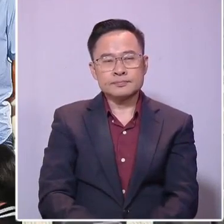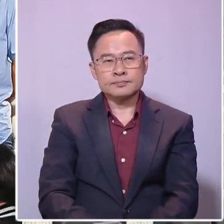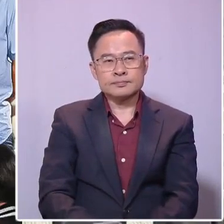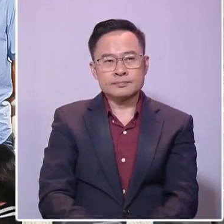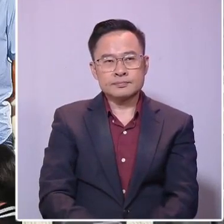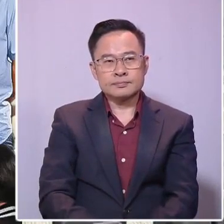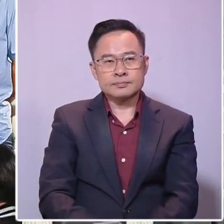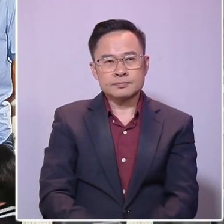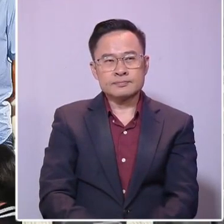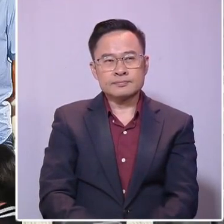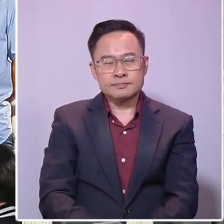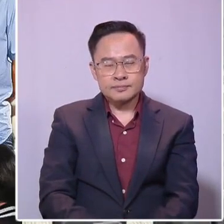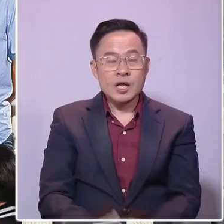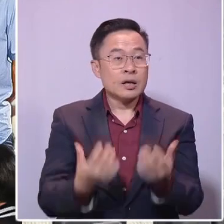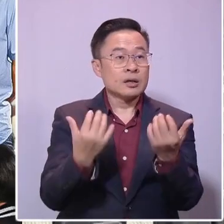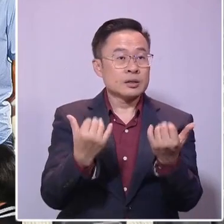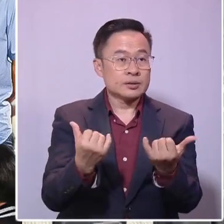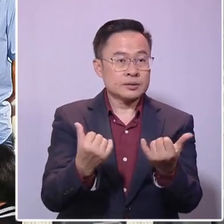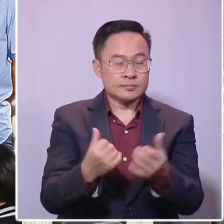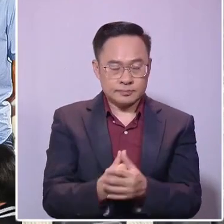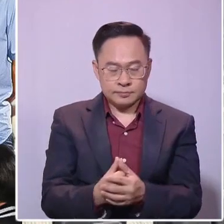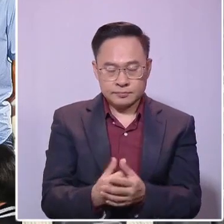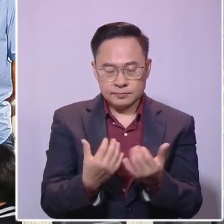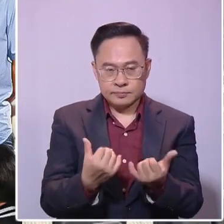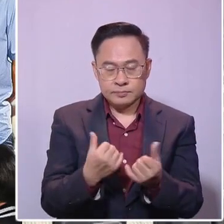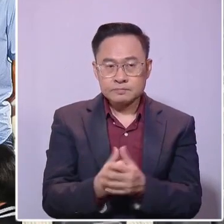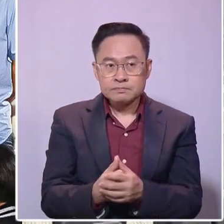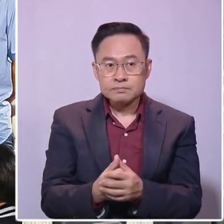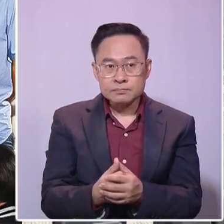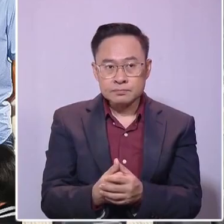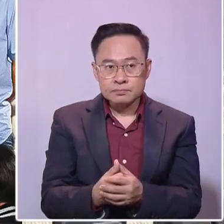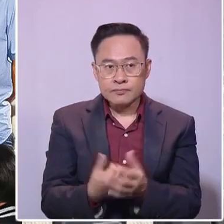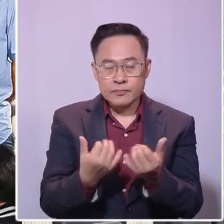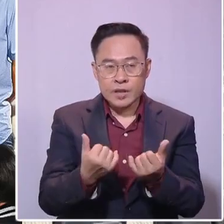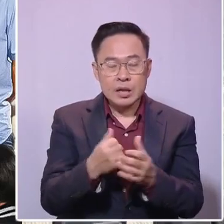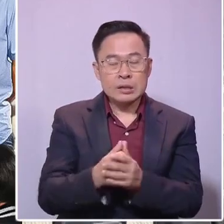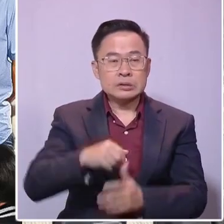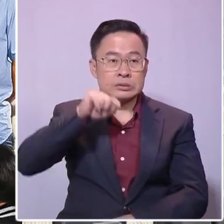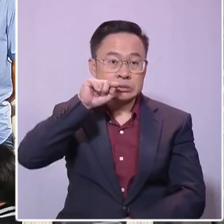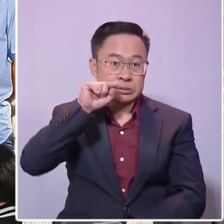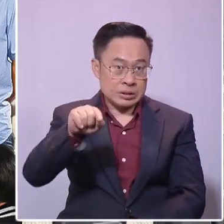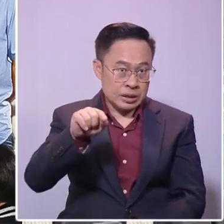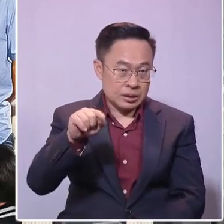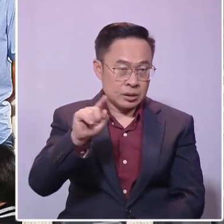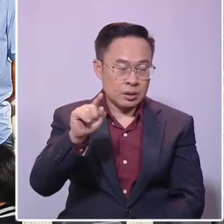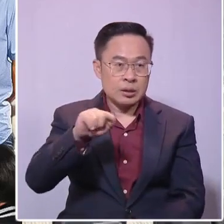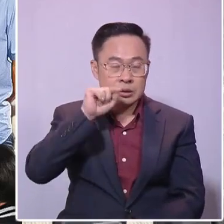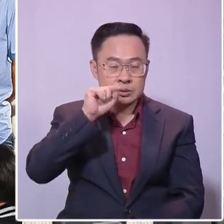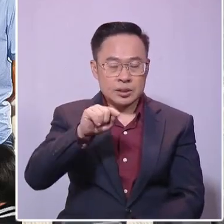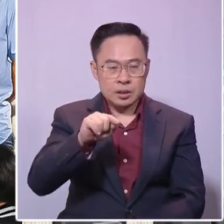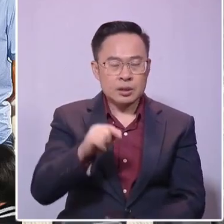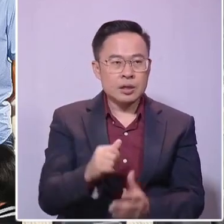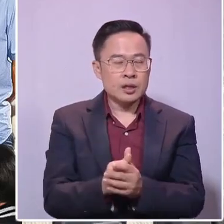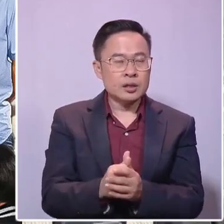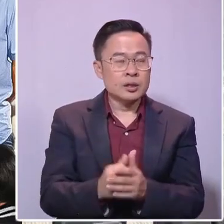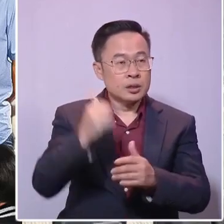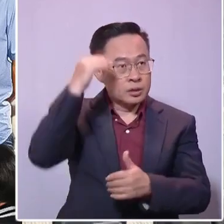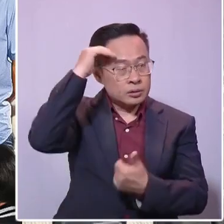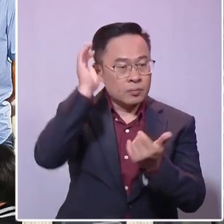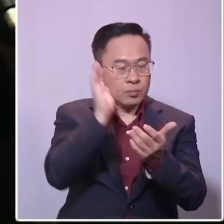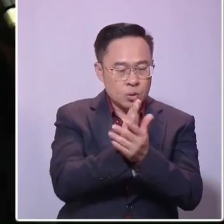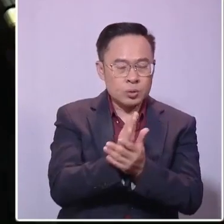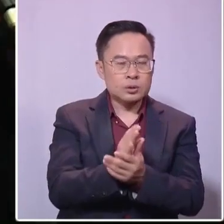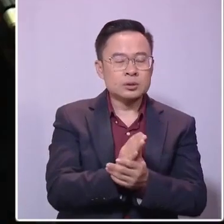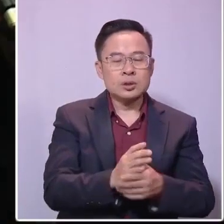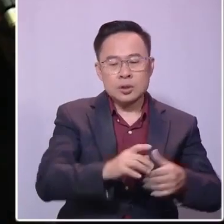ก็เอ่อนอกจากนี้เนี่ยนะฮะยังมีการเอ่อมอบหมายเป็นกรณีพิเศษเฉพาะรายนะครับให้ข้าราชการตำรวจเนี่ยไป